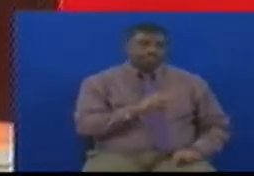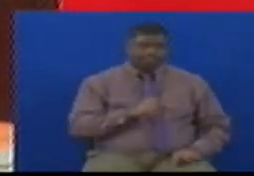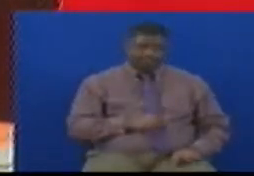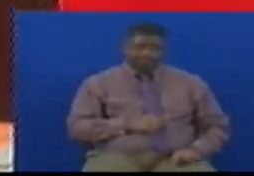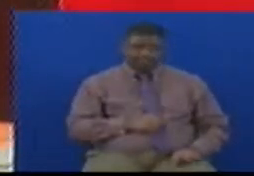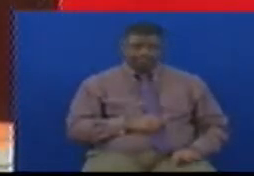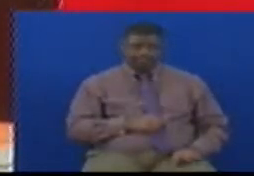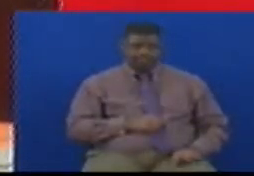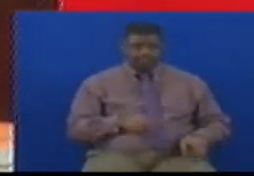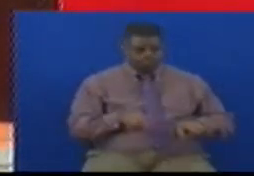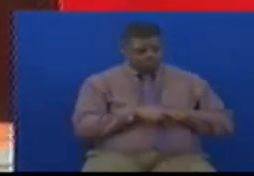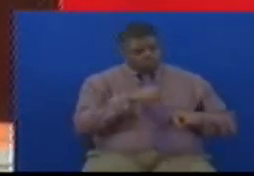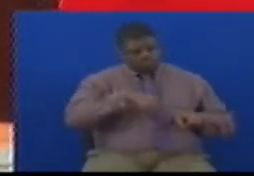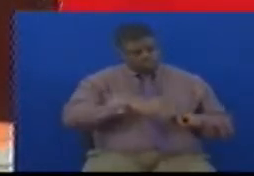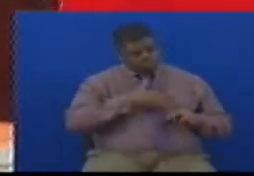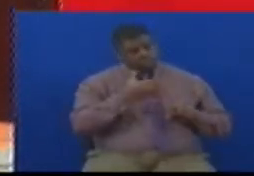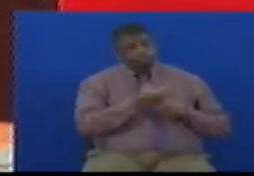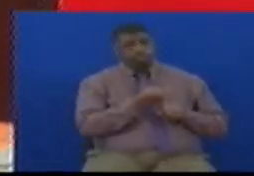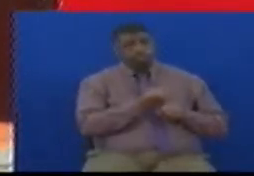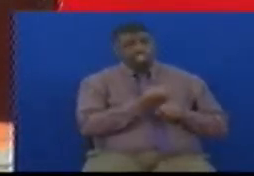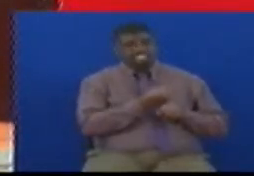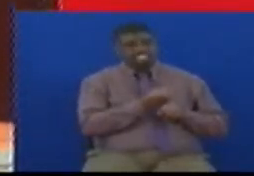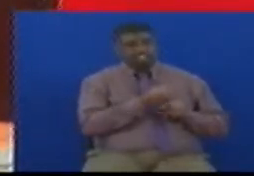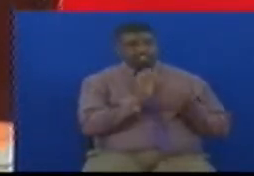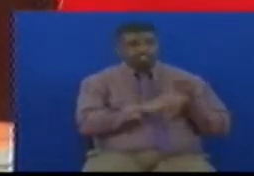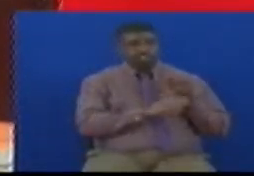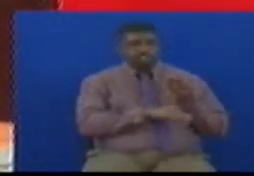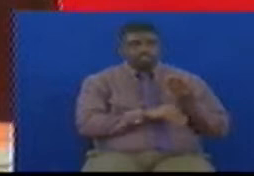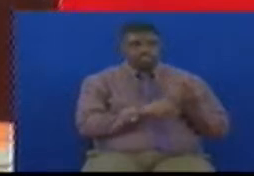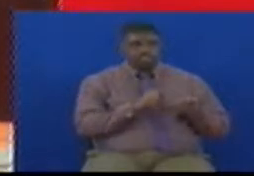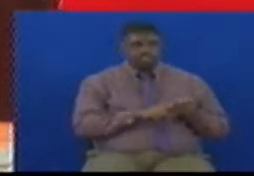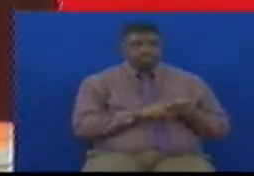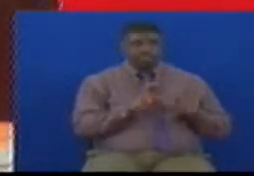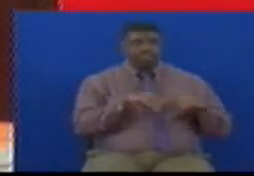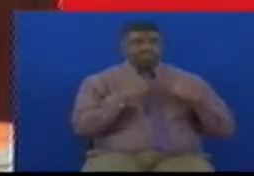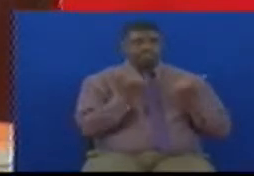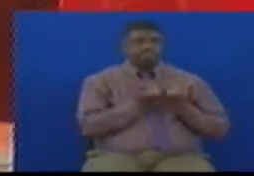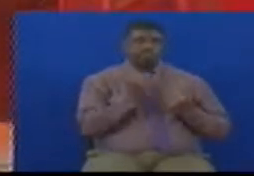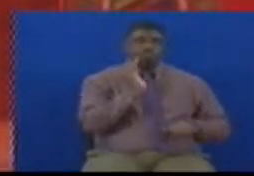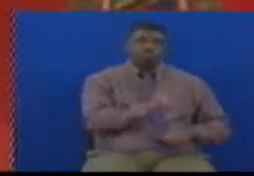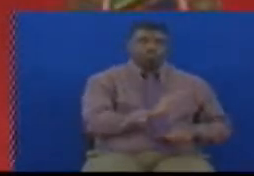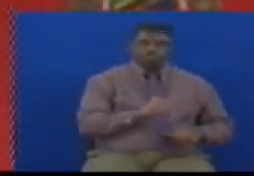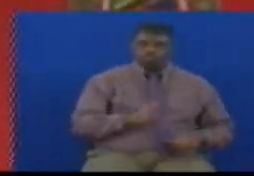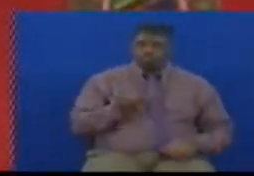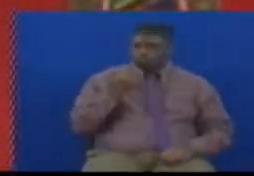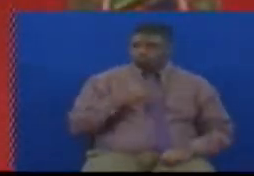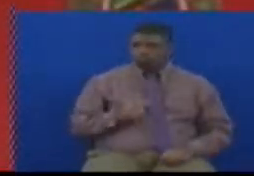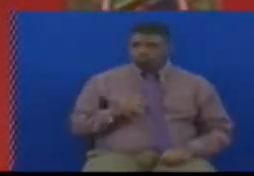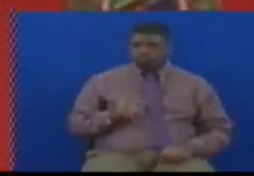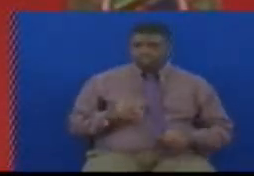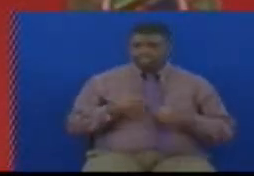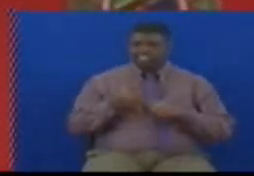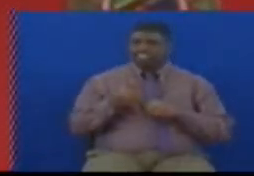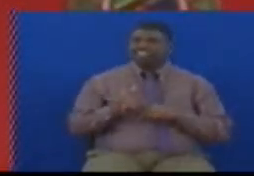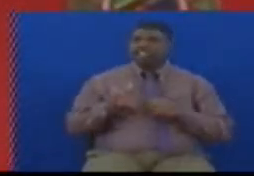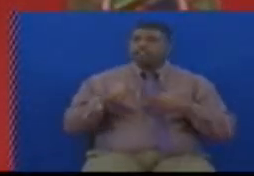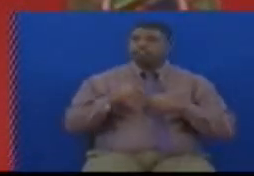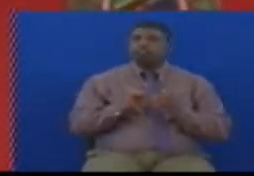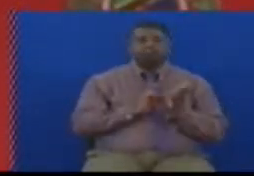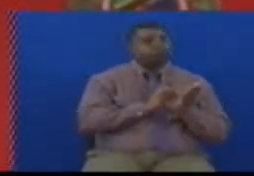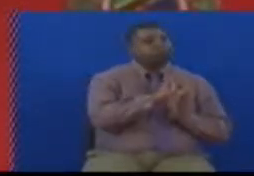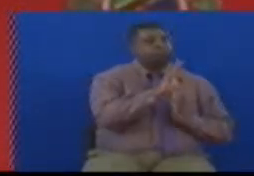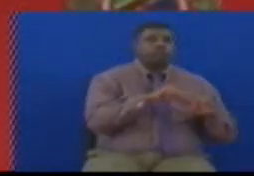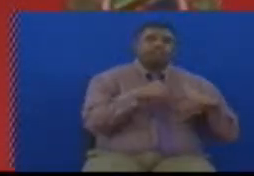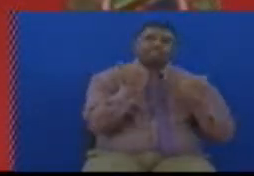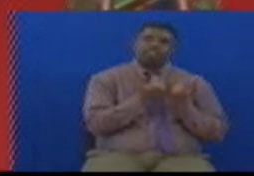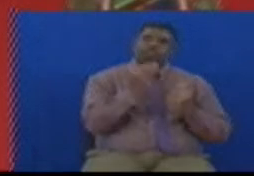ambao wamepatwa na misukosuko ya kisiasa katika vyama vyao, kwa kutolewa katika nje ya mstari kwa maana ya kufukuzwa. Lakini mimi